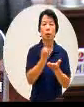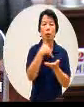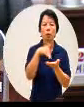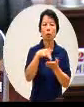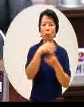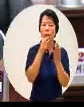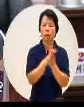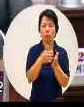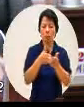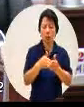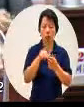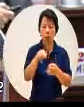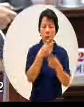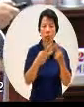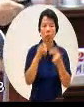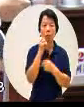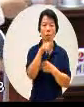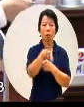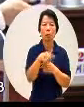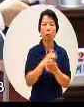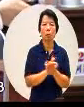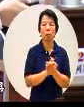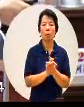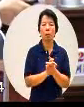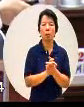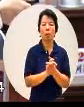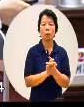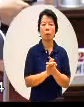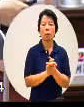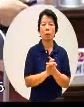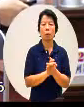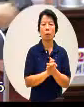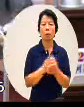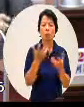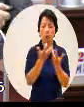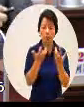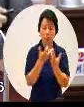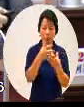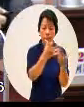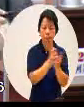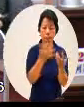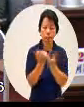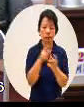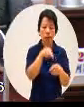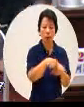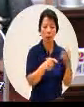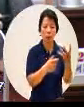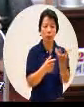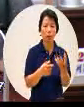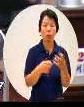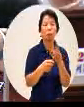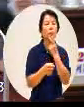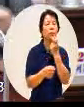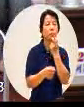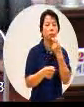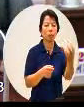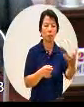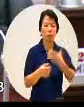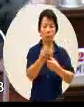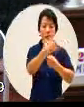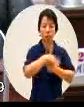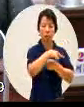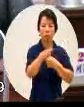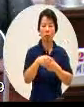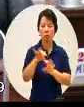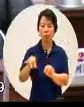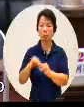這樣觀察才客觀當然是要這樣觀察才客觀分成兩個部分一個是中央給你的錢嘛一個是你地方自己收